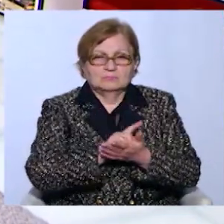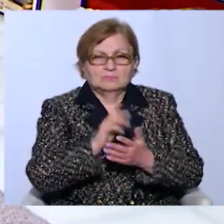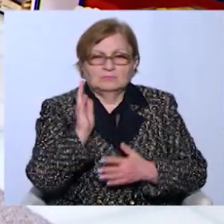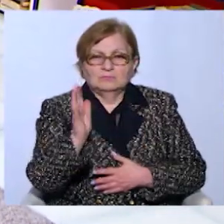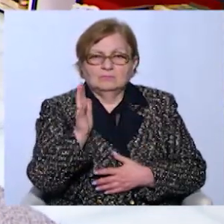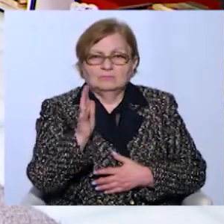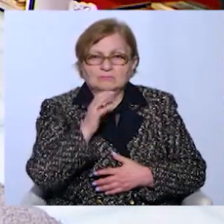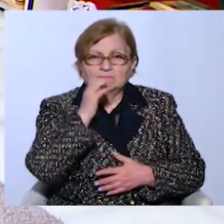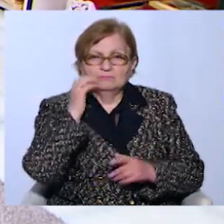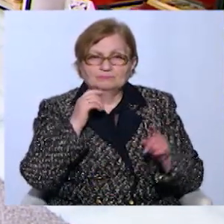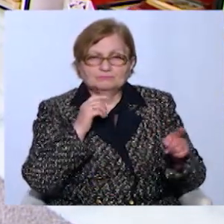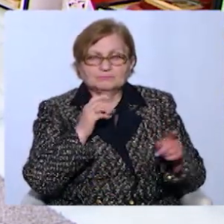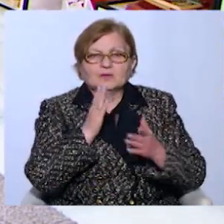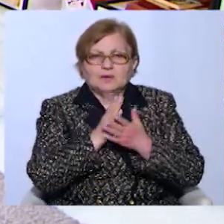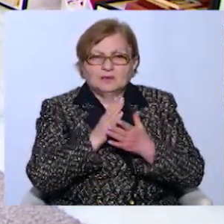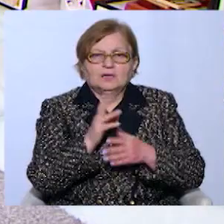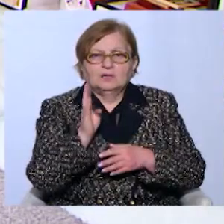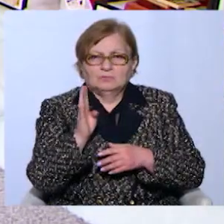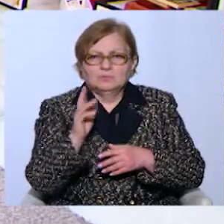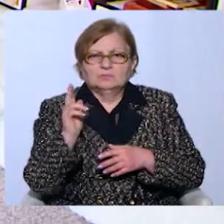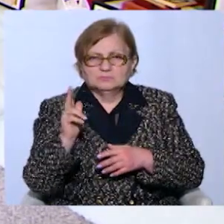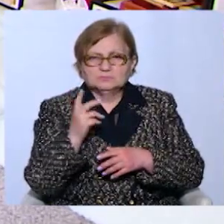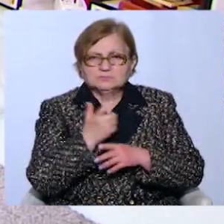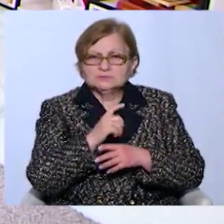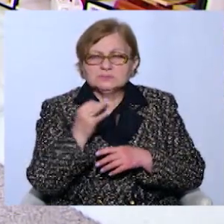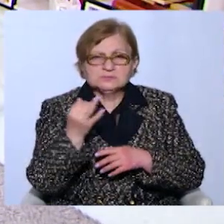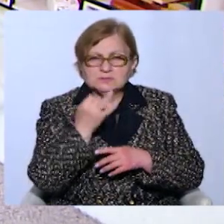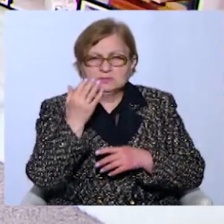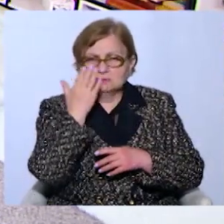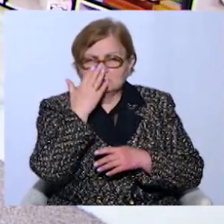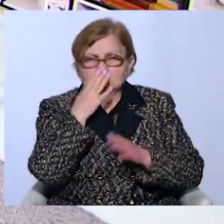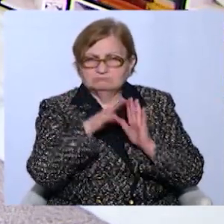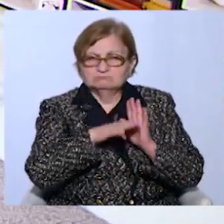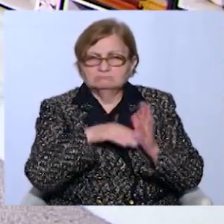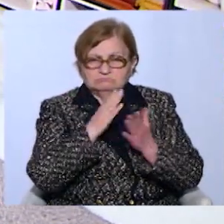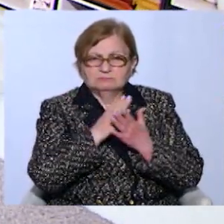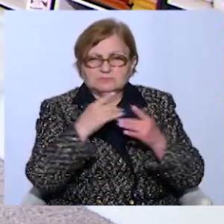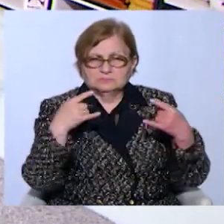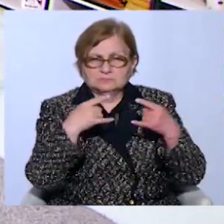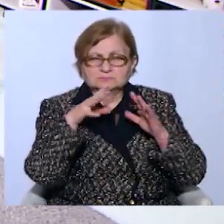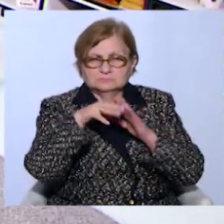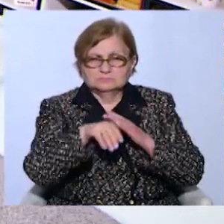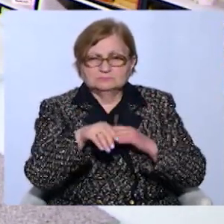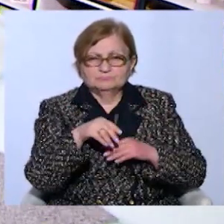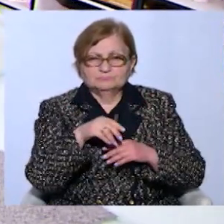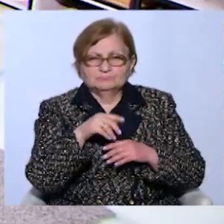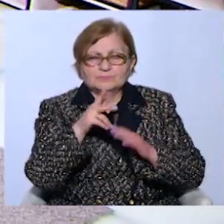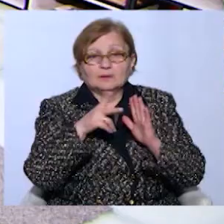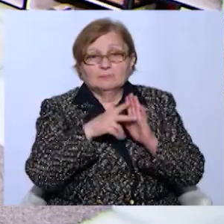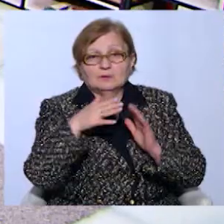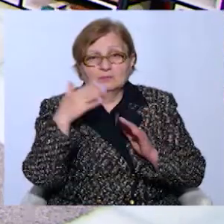მეხუთე კლასი, არის ასევე მეოთხე, მესამე ძალიან საინტერესო გაკვეთილები ტარდება. მეშვიდესკენ,